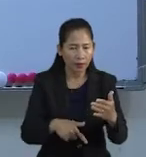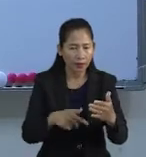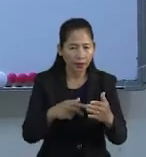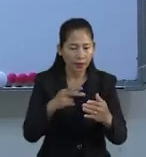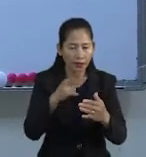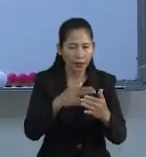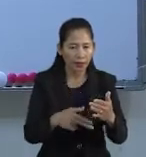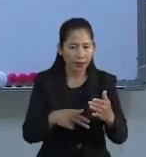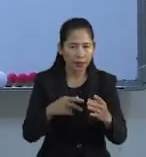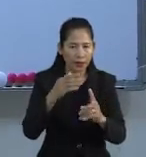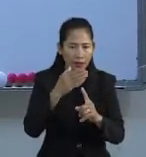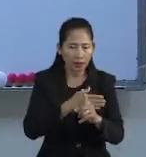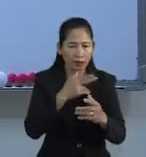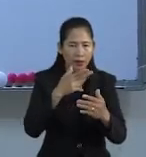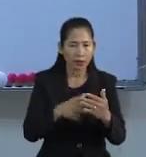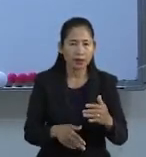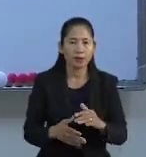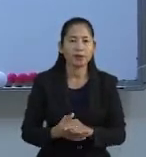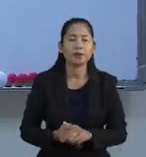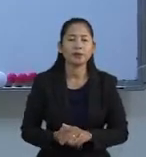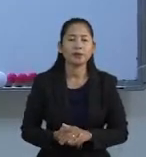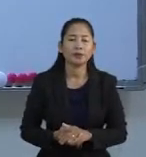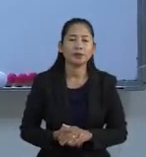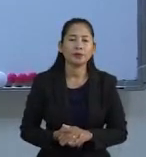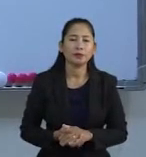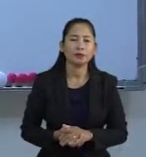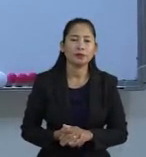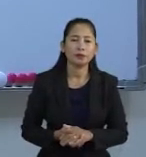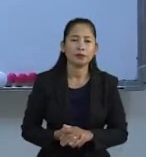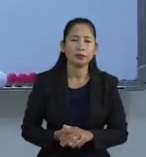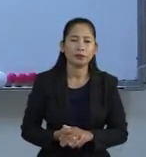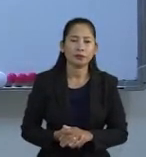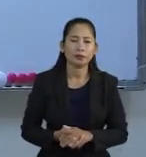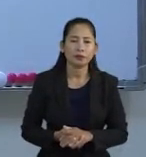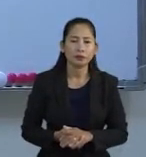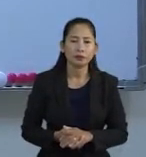ngọt nế và con sẽ kết ngọt nế và